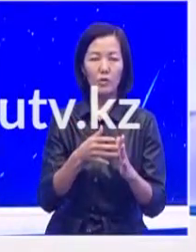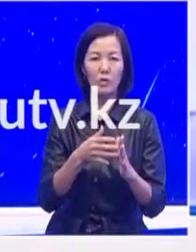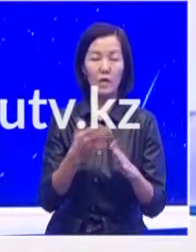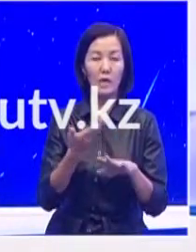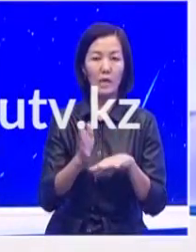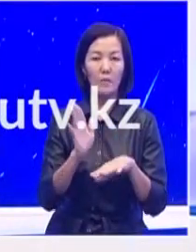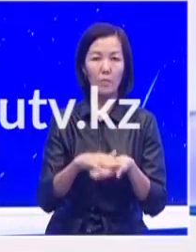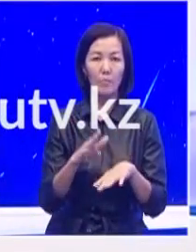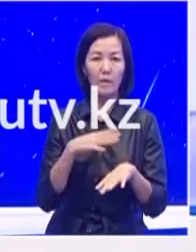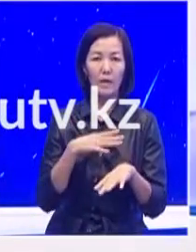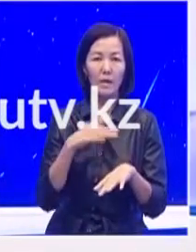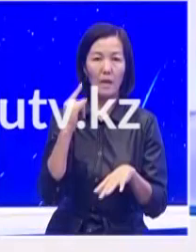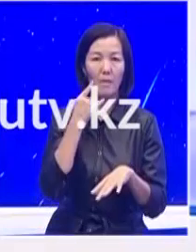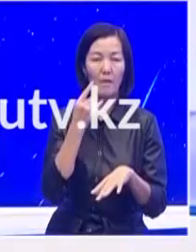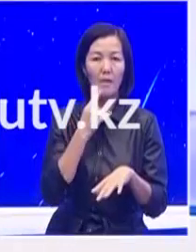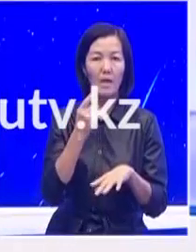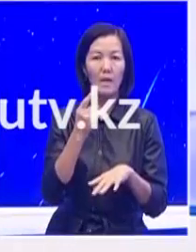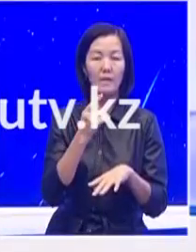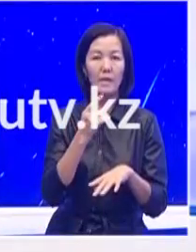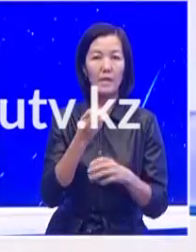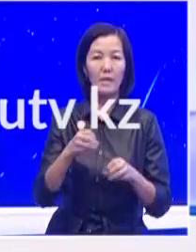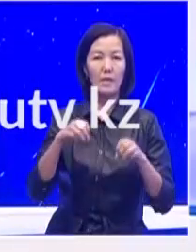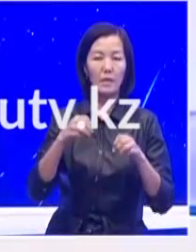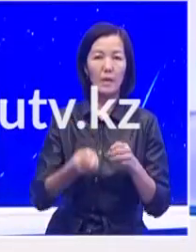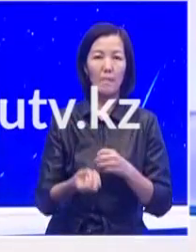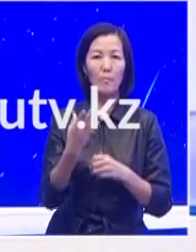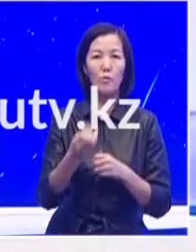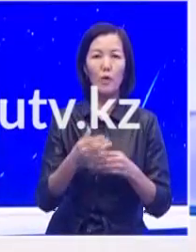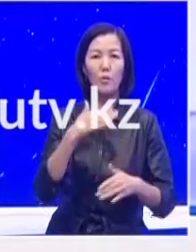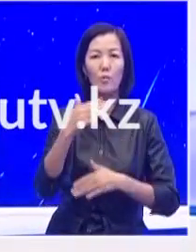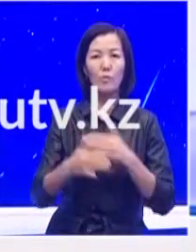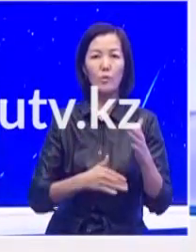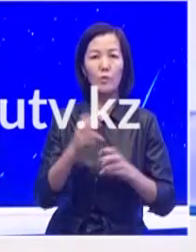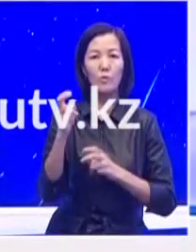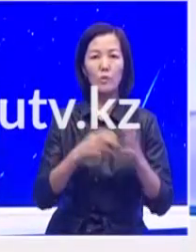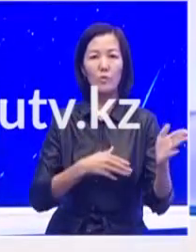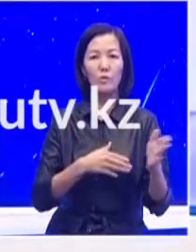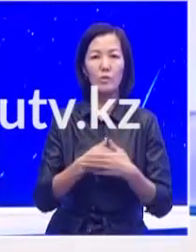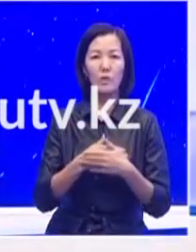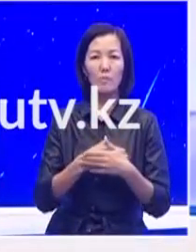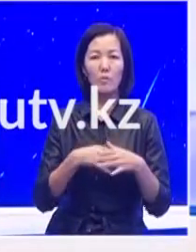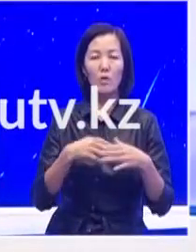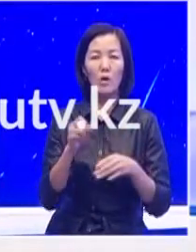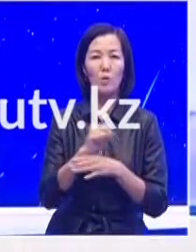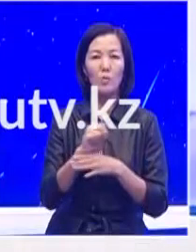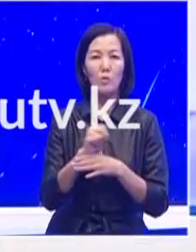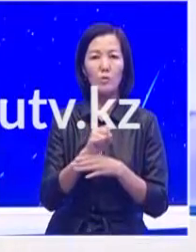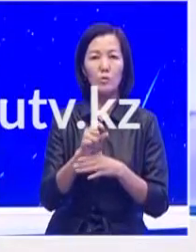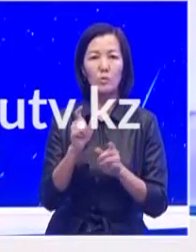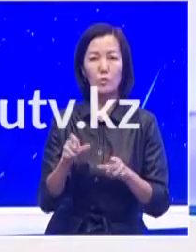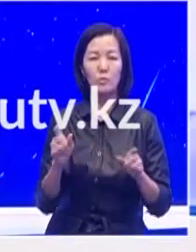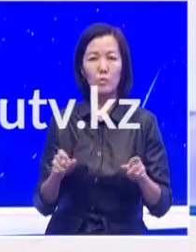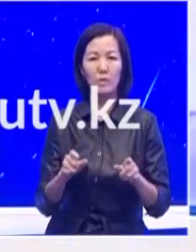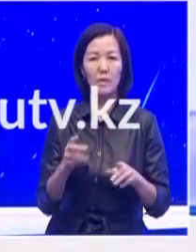күнге қысып барады. Павлодар мұнай өңдеу зауытының жөндеу жұмысына жабылуы көлік жүргізушілерді тентіретіп жіберді. Республиканың